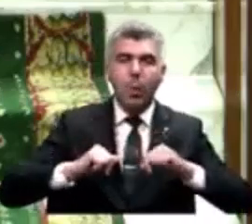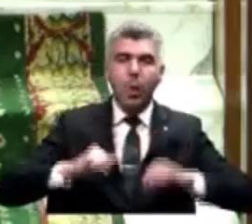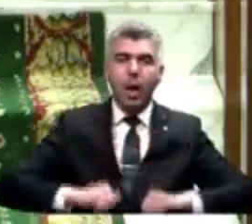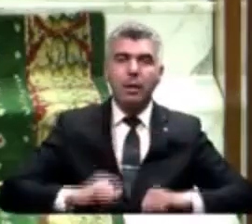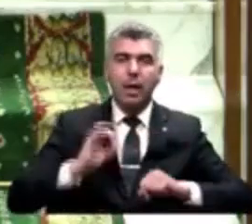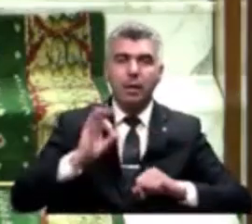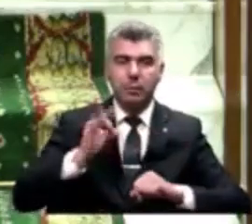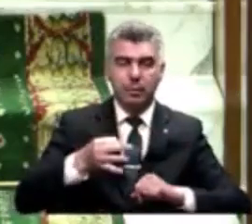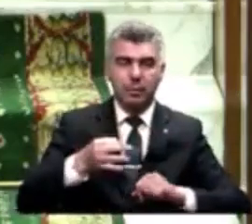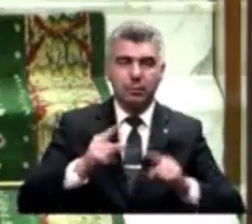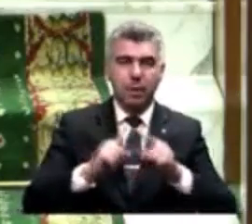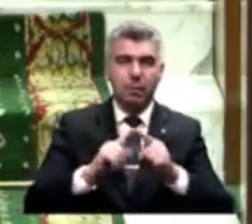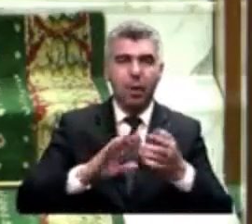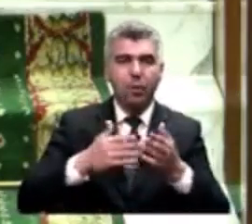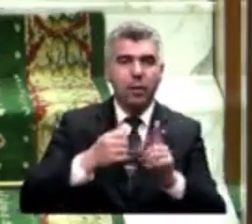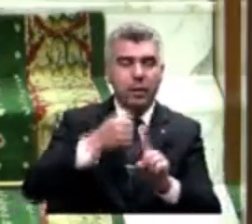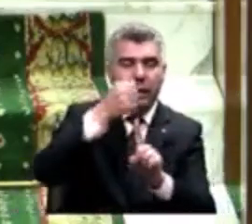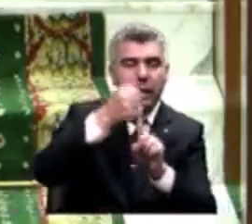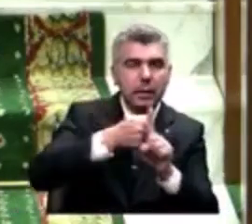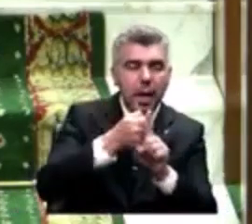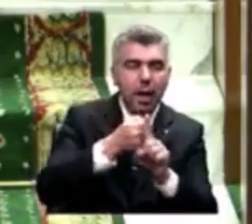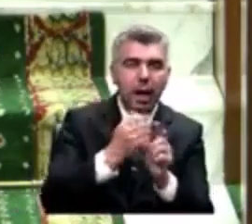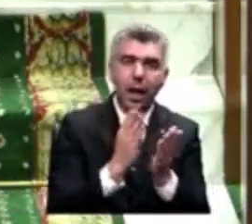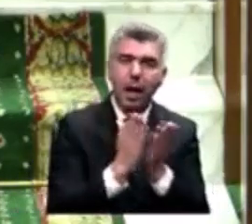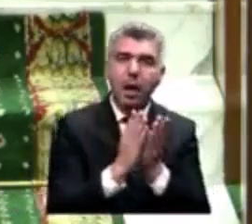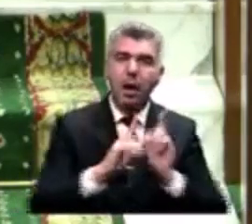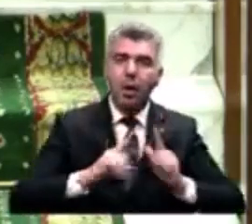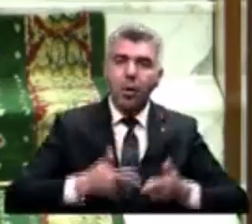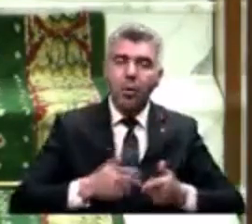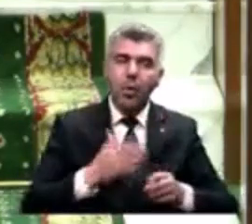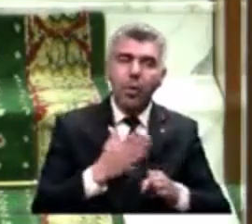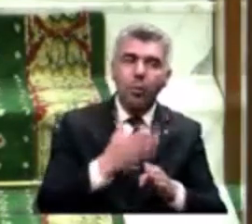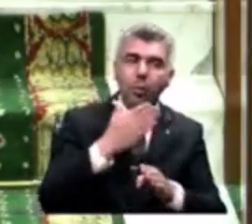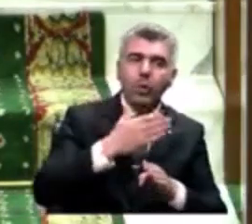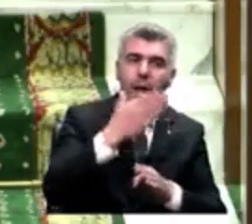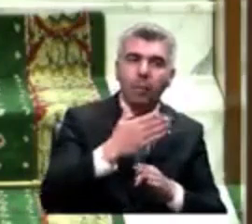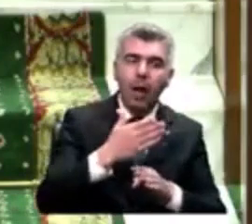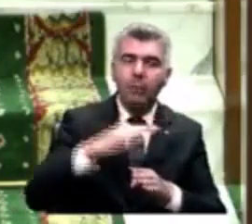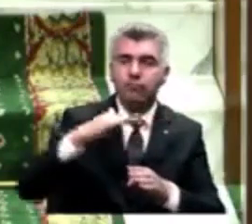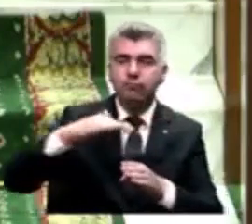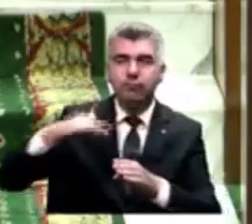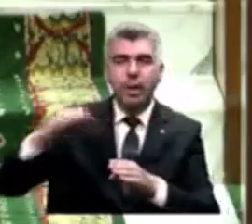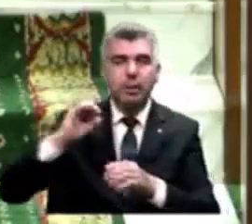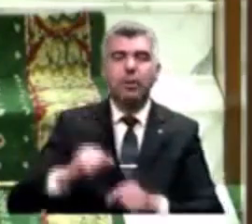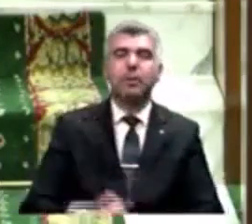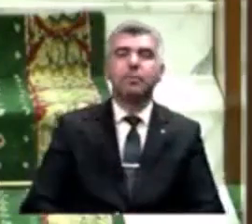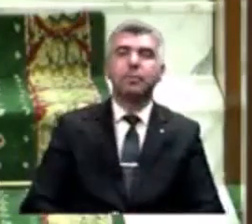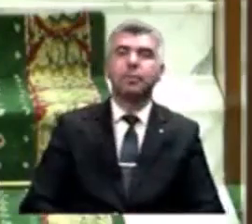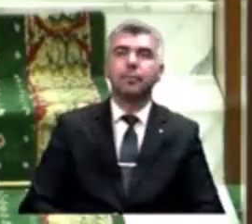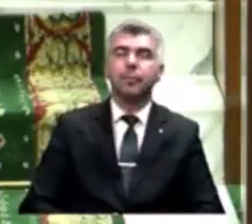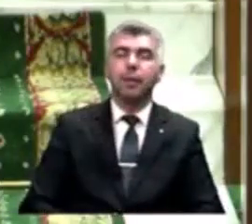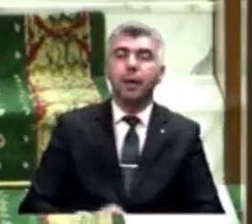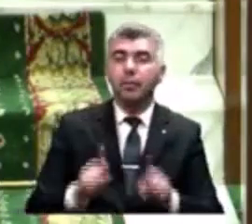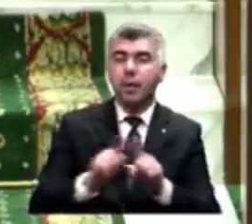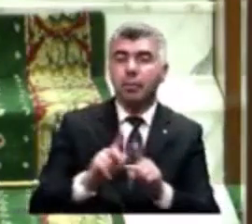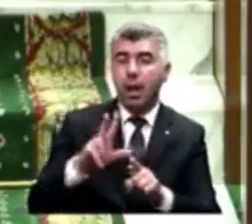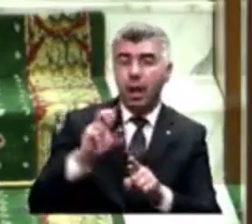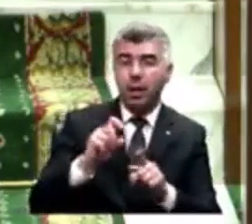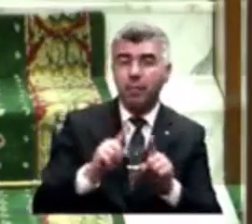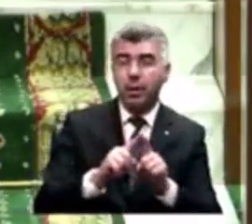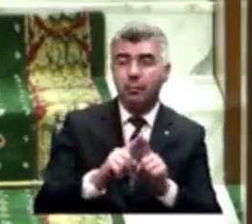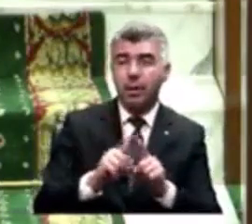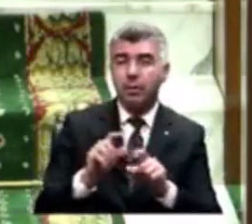من أجل بناء وتنزيل الإصلاح التربوي حفاظا على مستقبل أبنائنا. مع الأخذ بعين الاعتبار الظروف المادية والاجتماعية